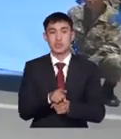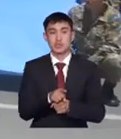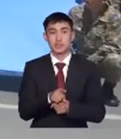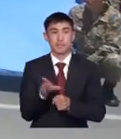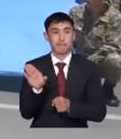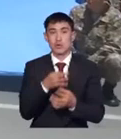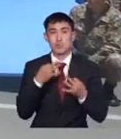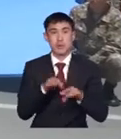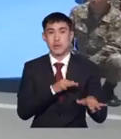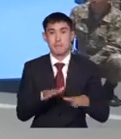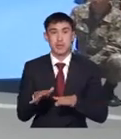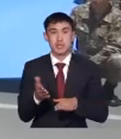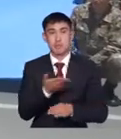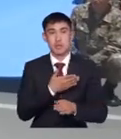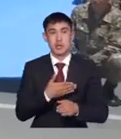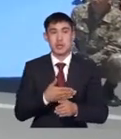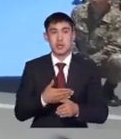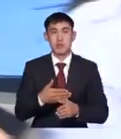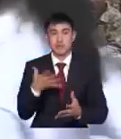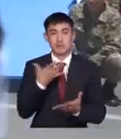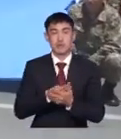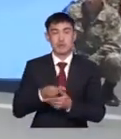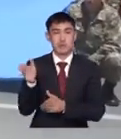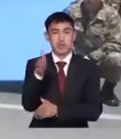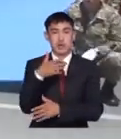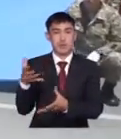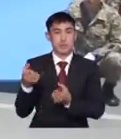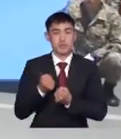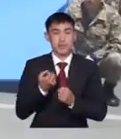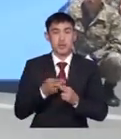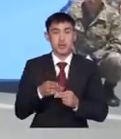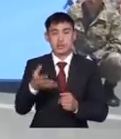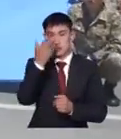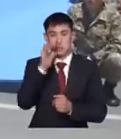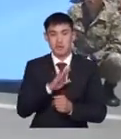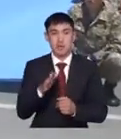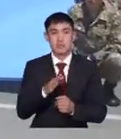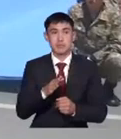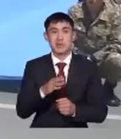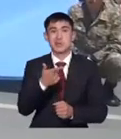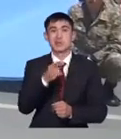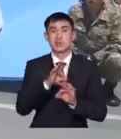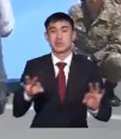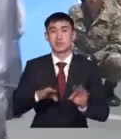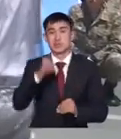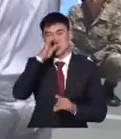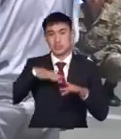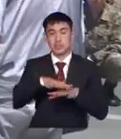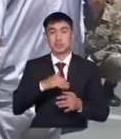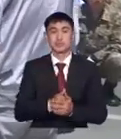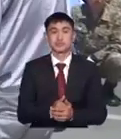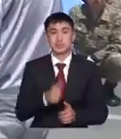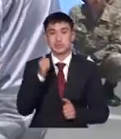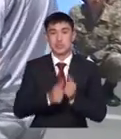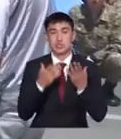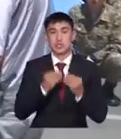Все любые мероприятия мы берем свой флаг с собой. Также не забываем герб своей страны, гимн нашей страны. И